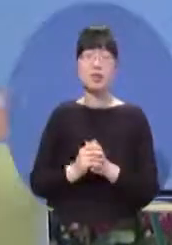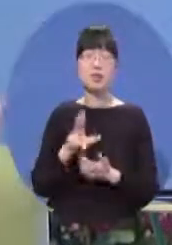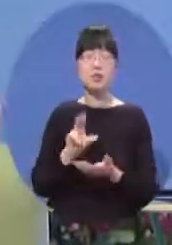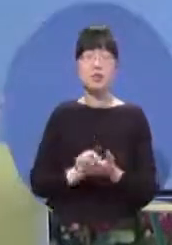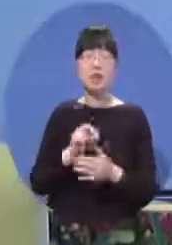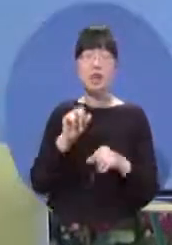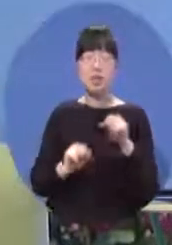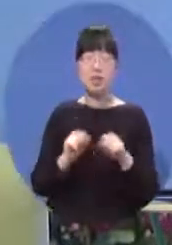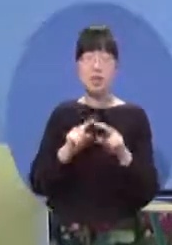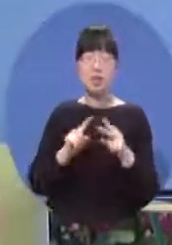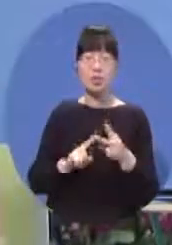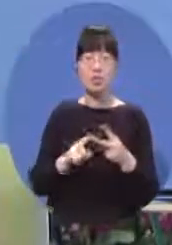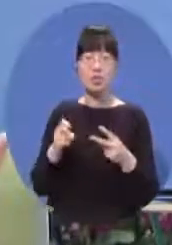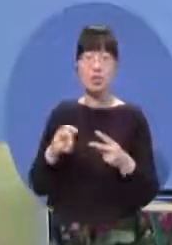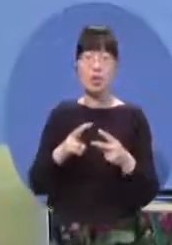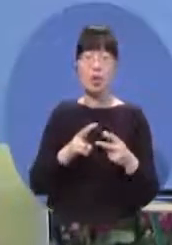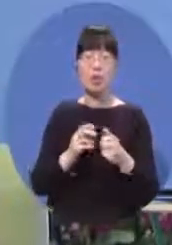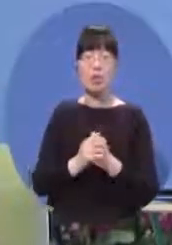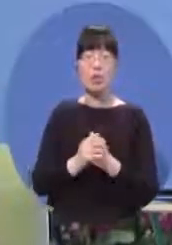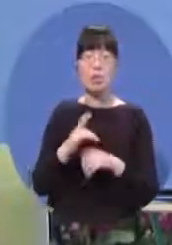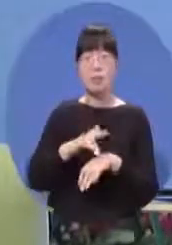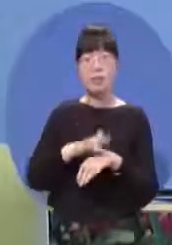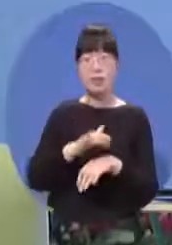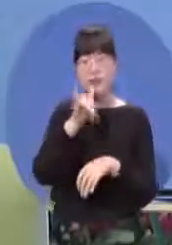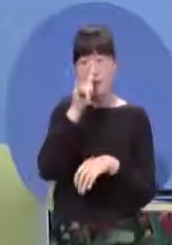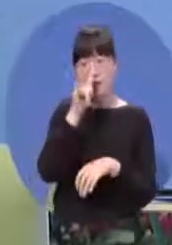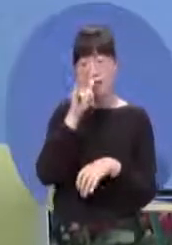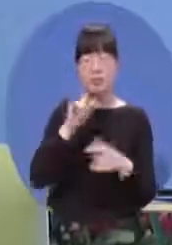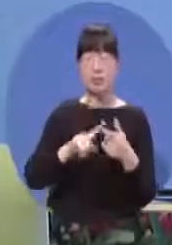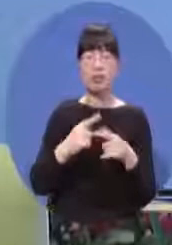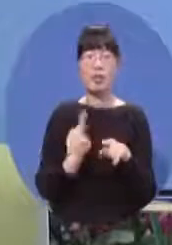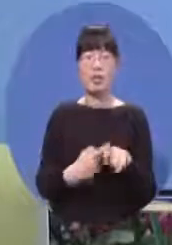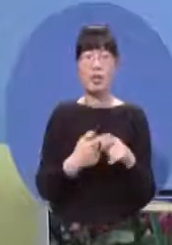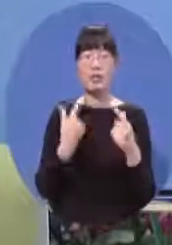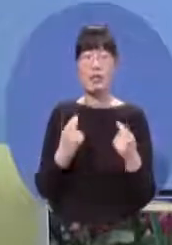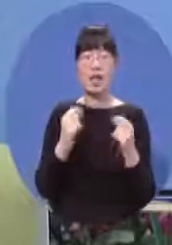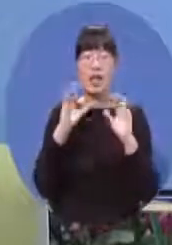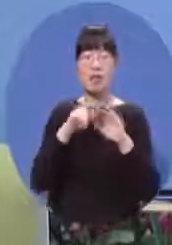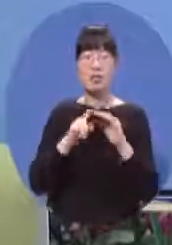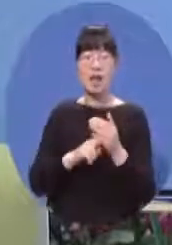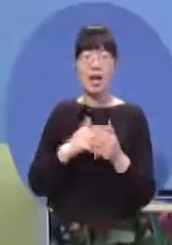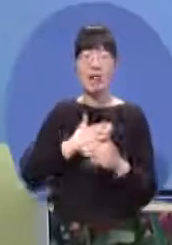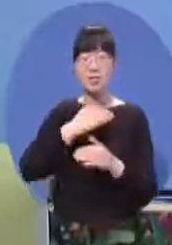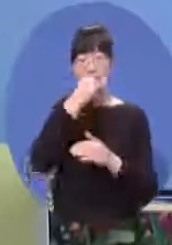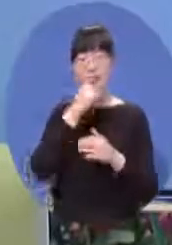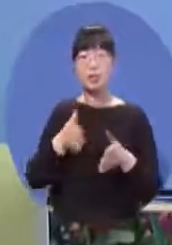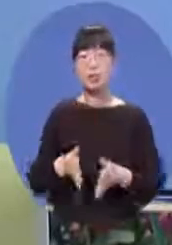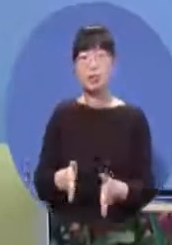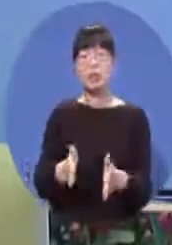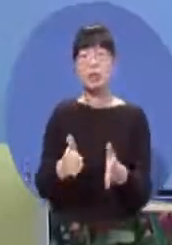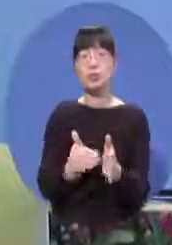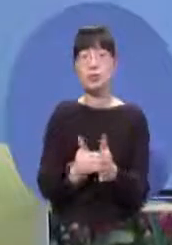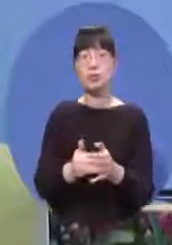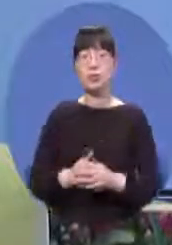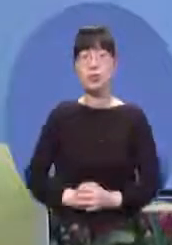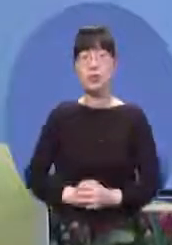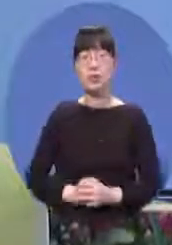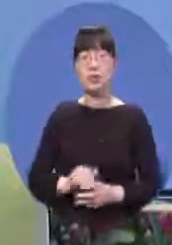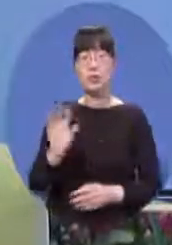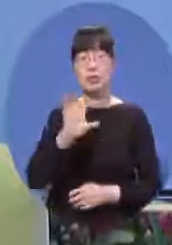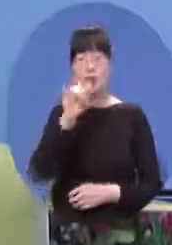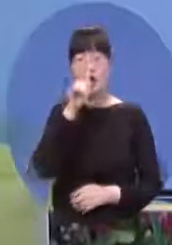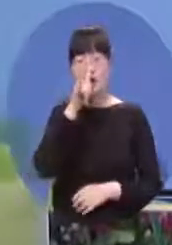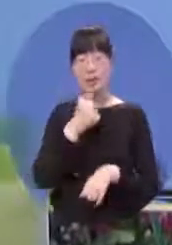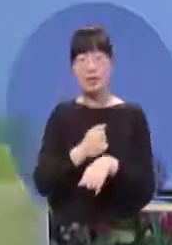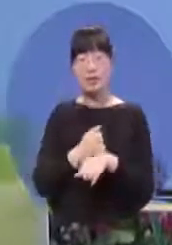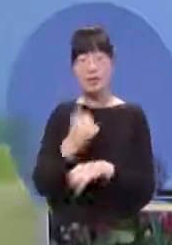문제 행동이라든지 아니면 버릇 있잖아요. 이런 네. 것도 마찬가지로 아이의 마음을 알 수 있는 통로가 됩니다. 네. 그다음에 반복적으로 하고